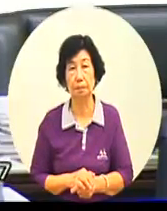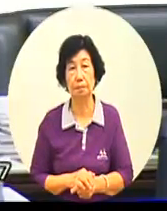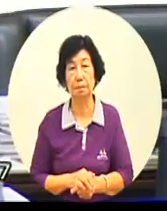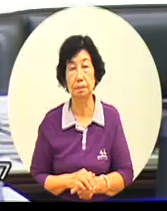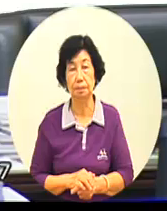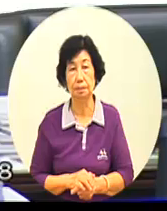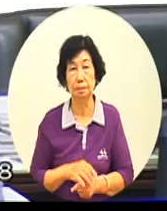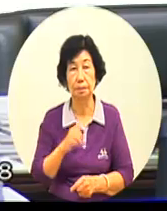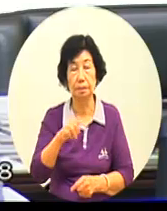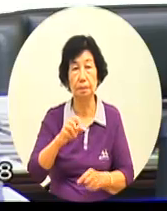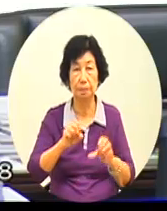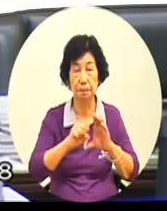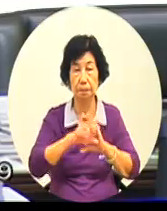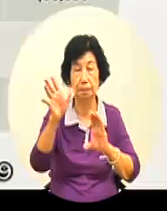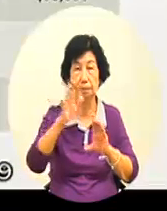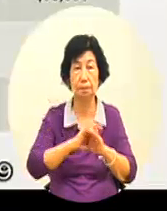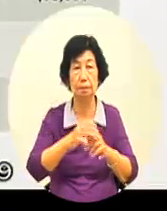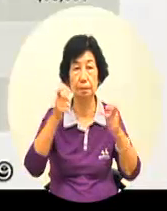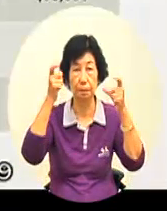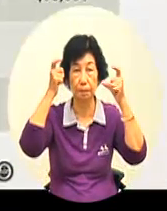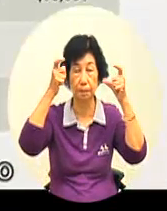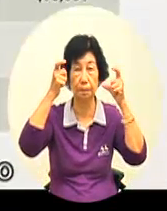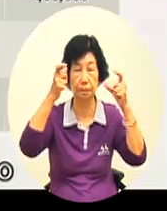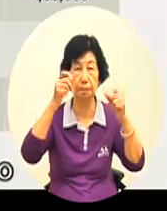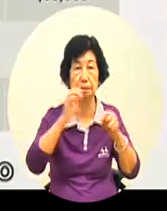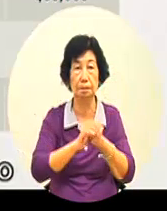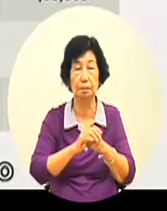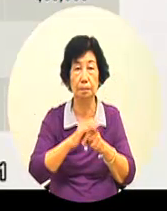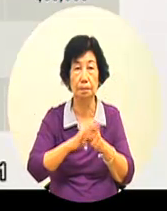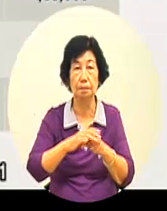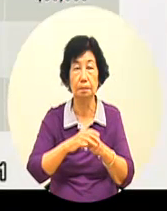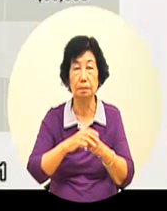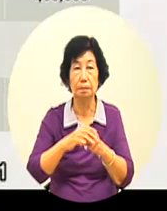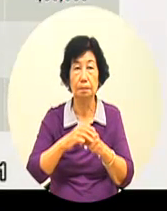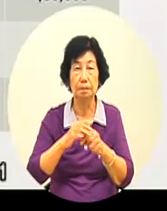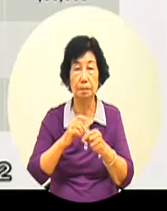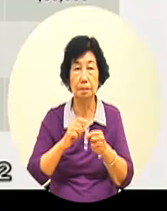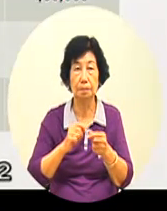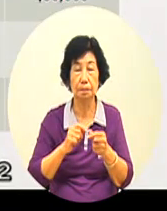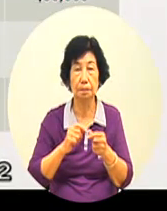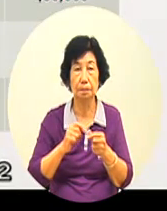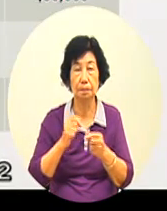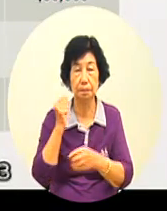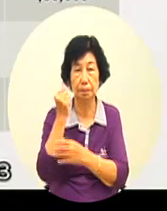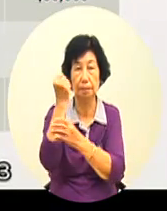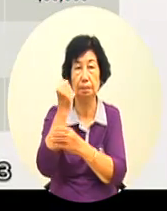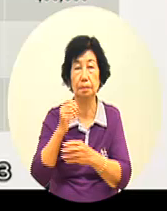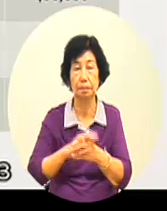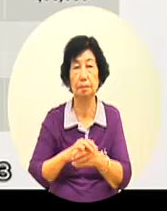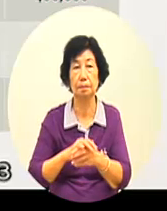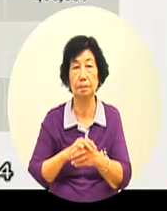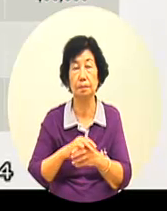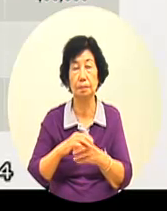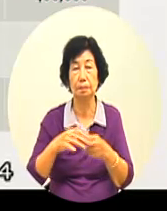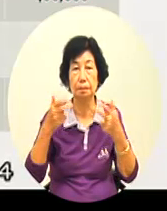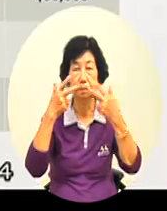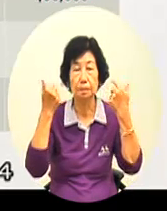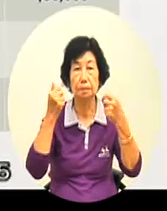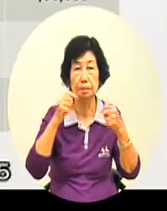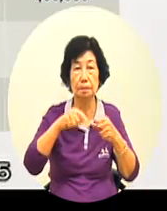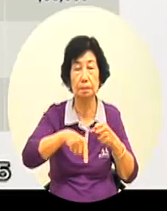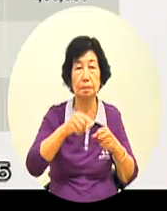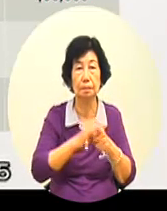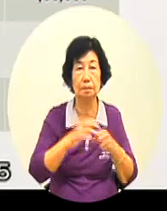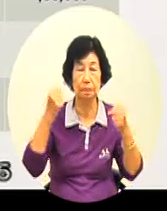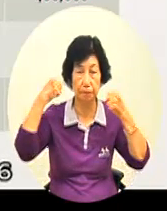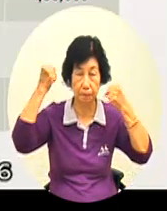这个部分是高雄市提议，我们一直在争取原住民运动会的这个奖金啊。那这个是全国的哈，